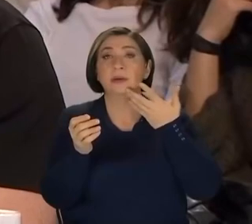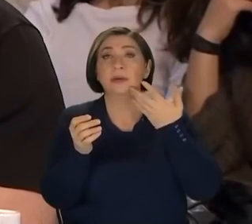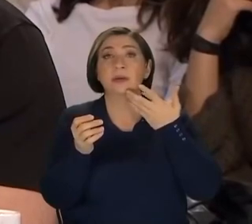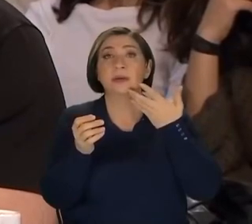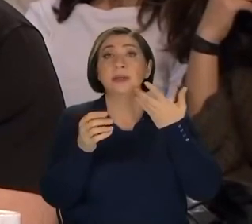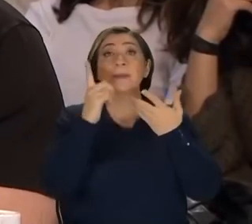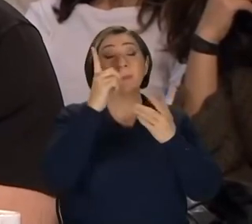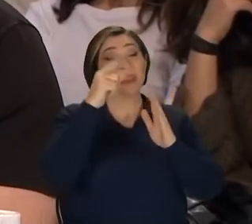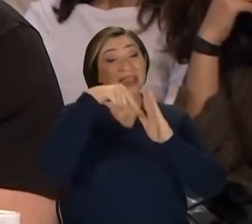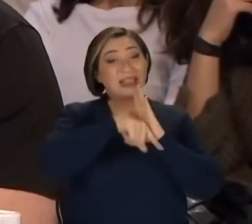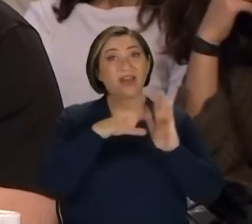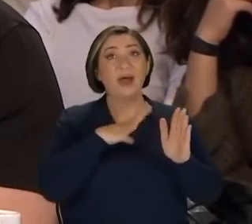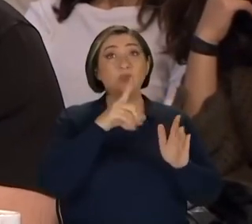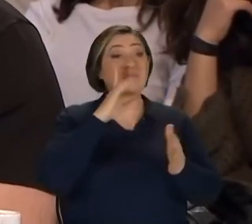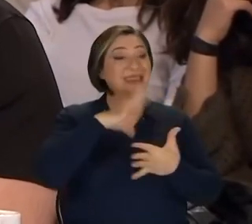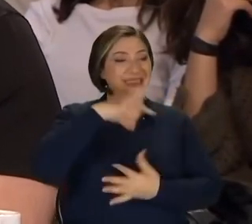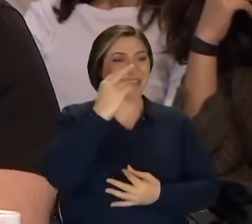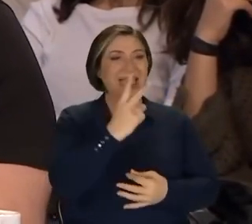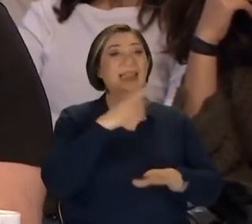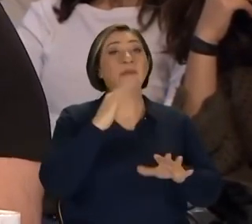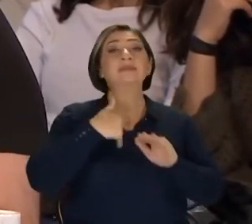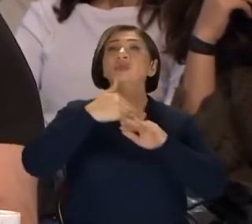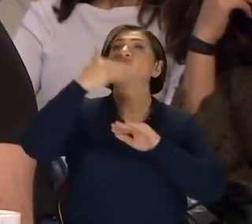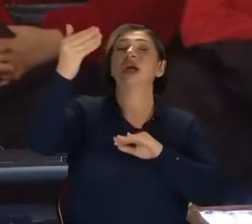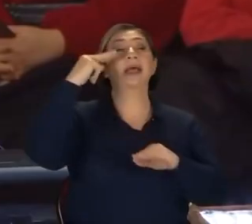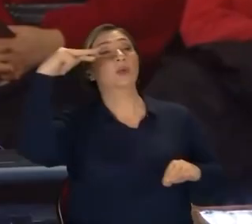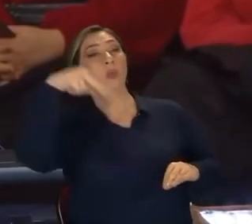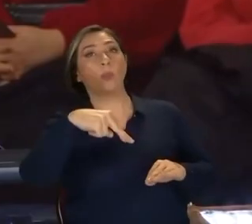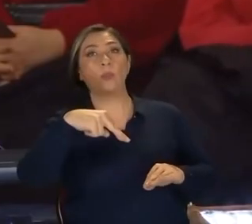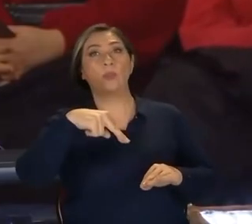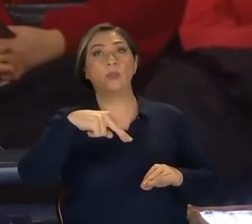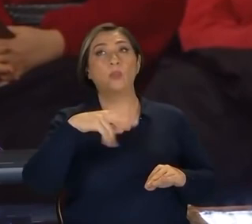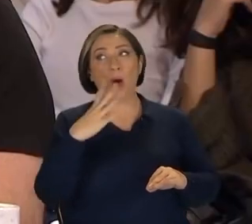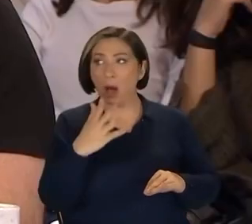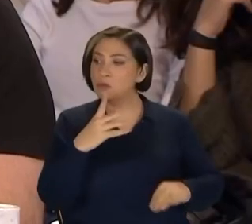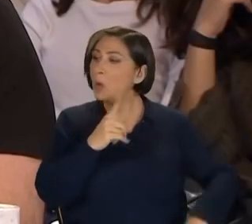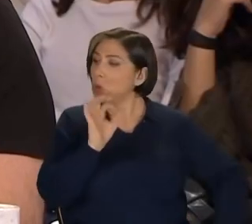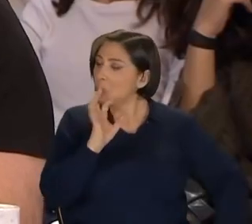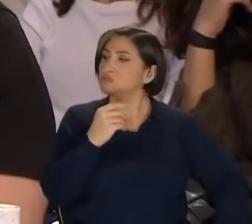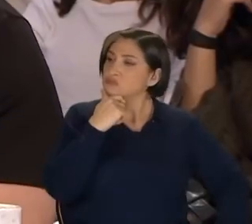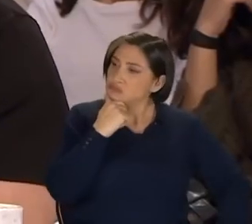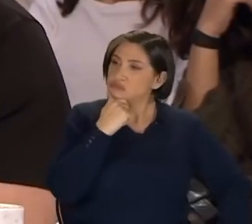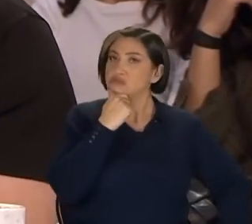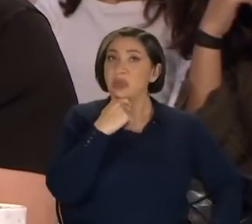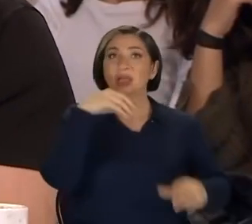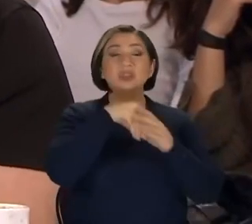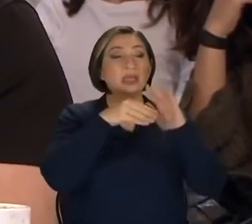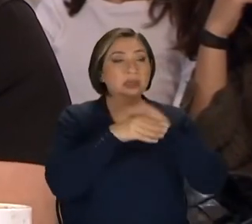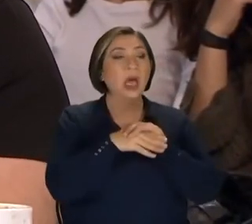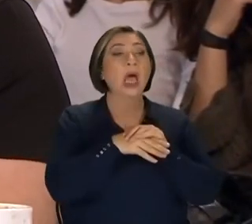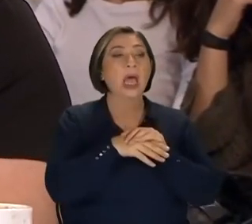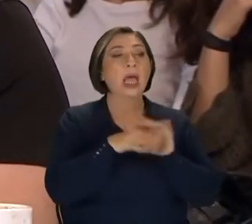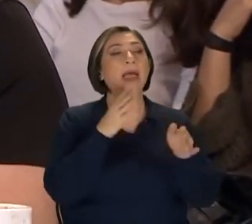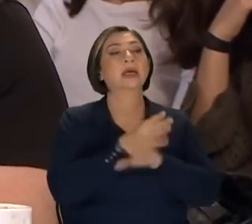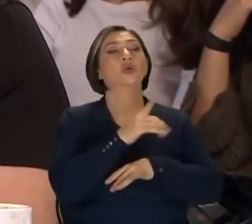Bir de şöyle bir detay var tabii. Bunlar kişisel değil ki. Bunlar bizim dışarıdan görüp vay lan demek böyle oluyor dediğimiz, içine girince de ha evet